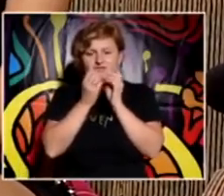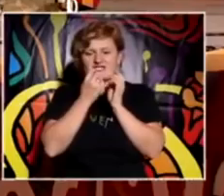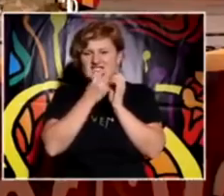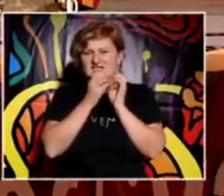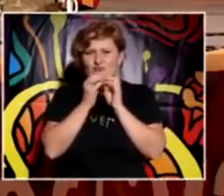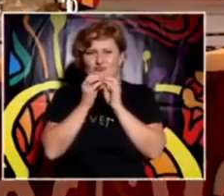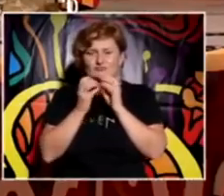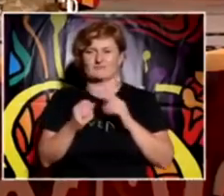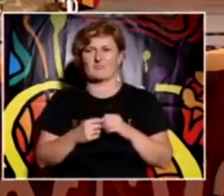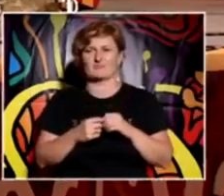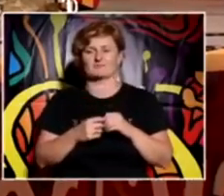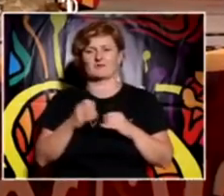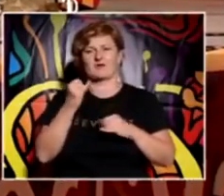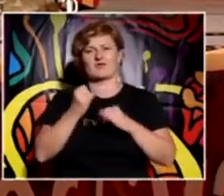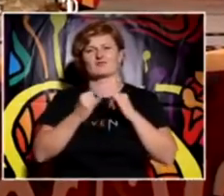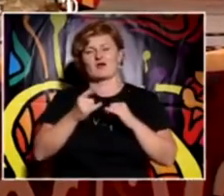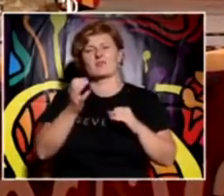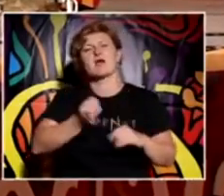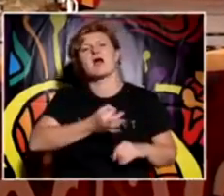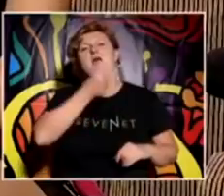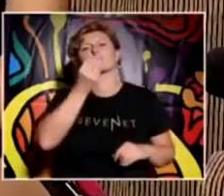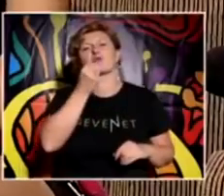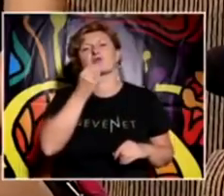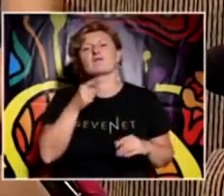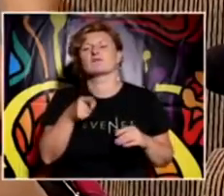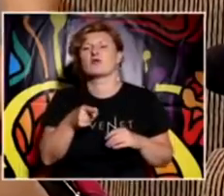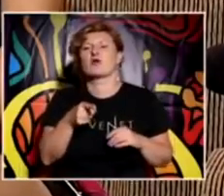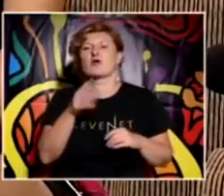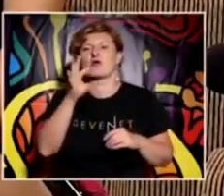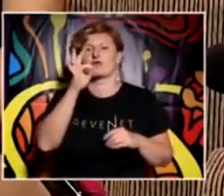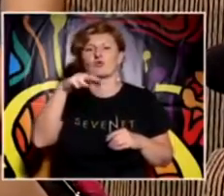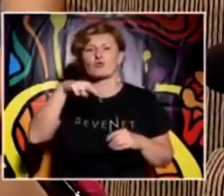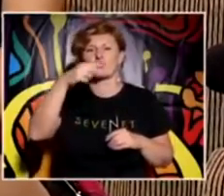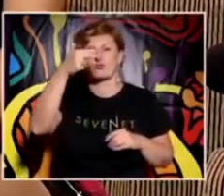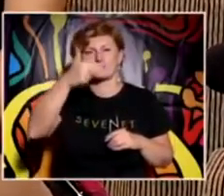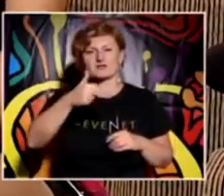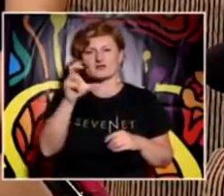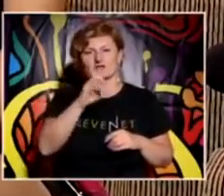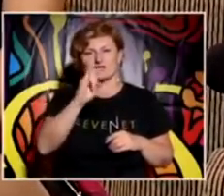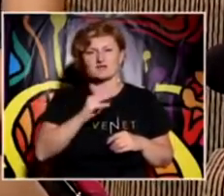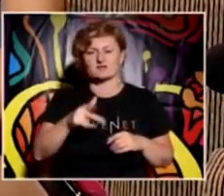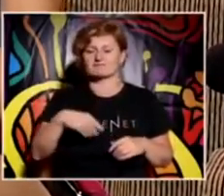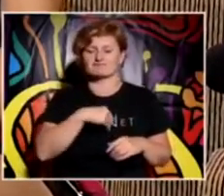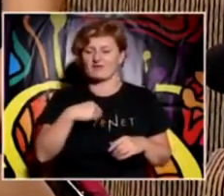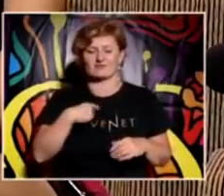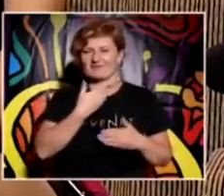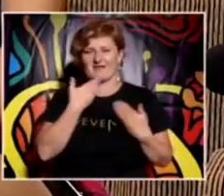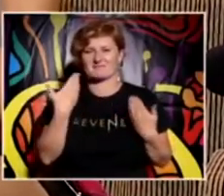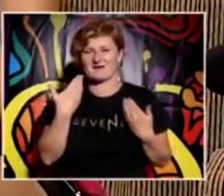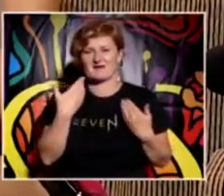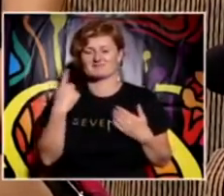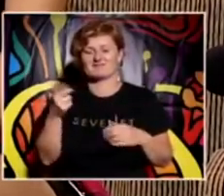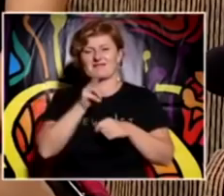straszne. A jeżeli miałbym opowiedzieć o najlepszej potrawie, to myślę, że to był tuńczyk taki, jakiego w Polsce się nie zje, i był on